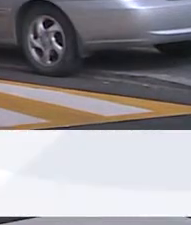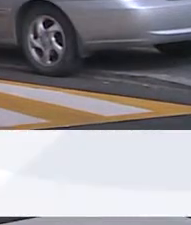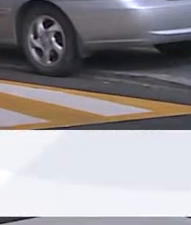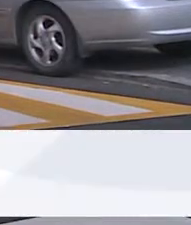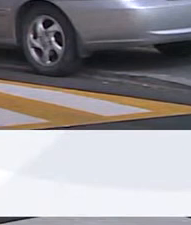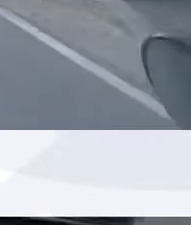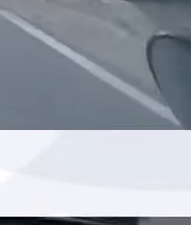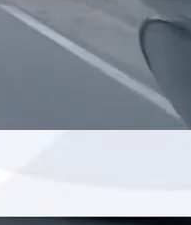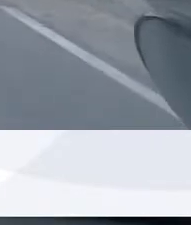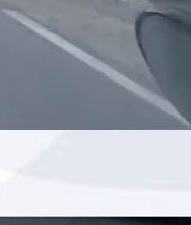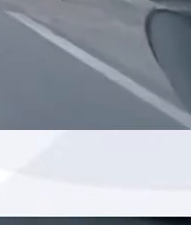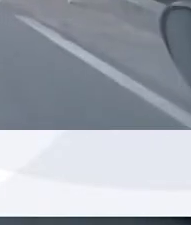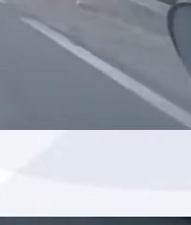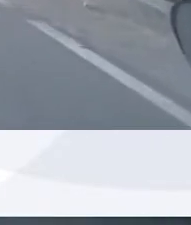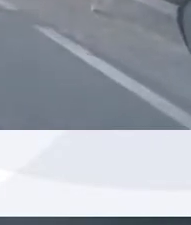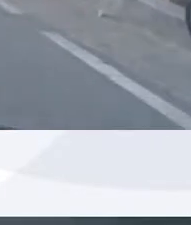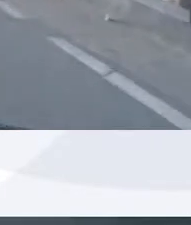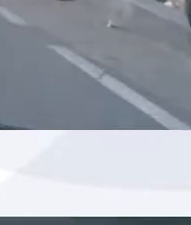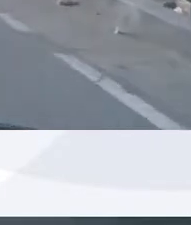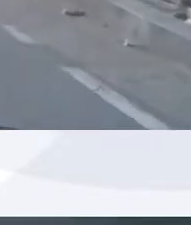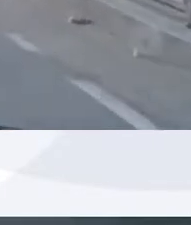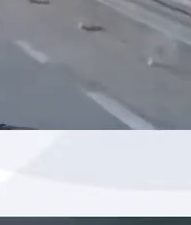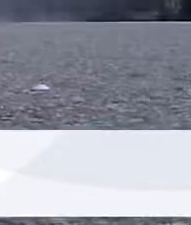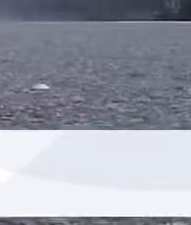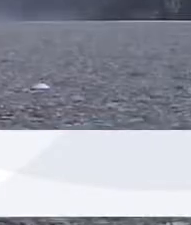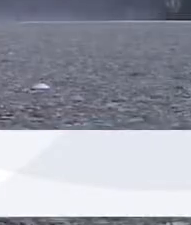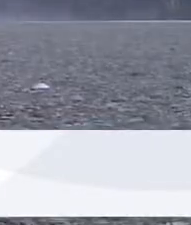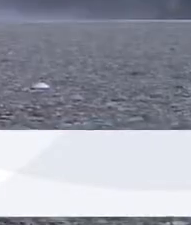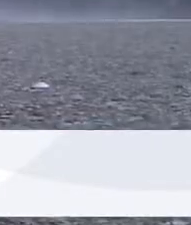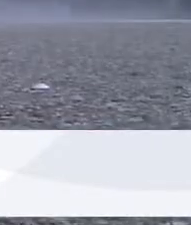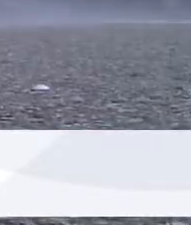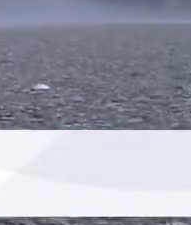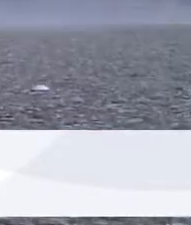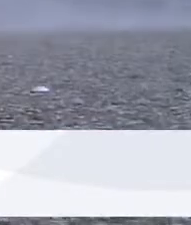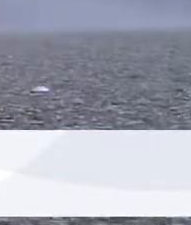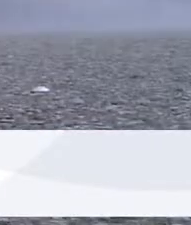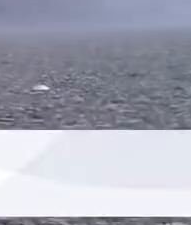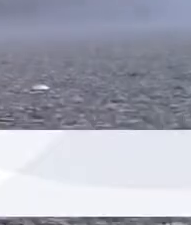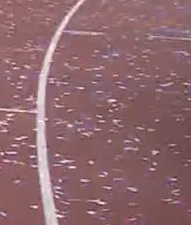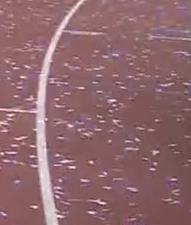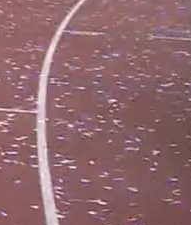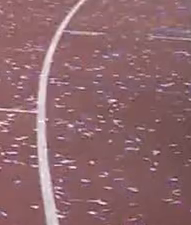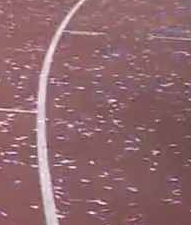합천군 합천읍사무소는 합천읍 청년회와 읍 시가지와 골목길 등을 방역합니다.